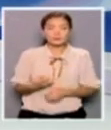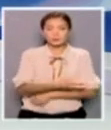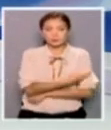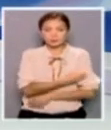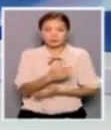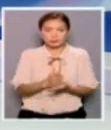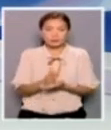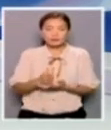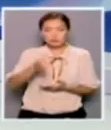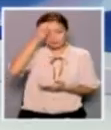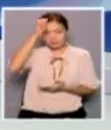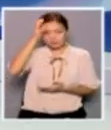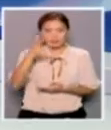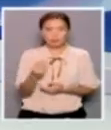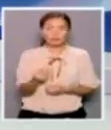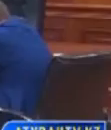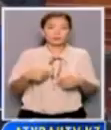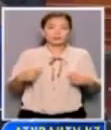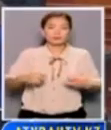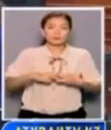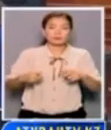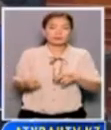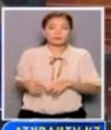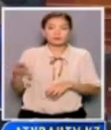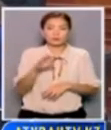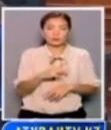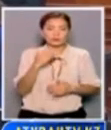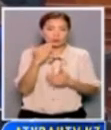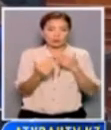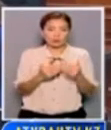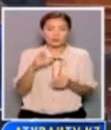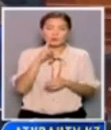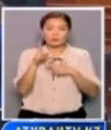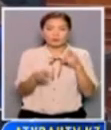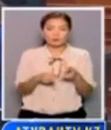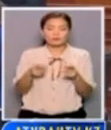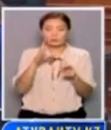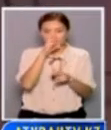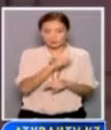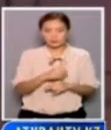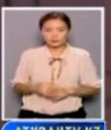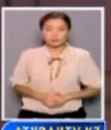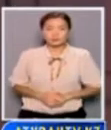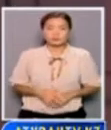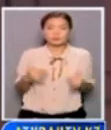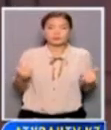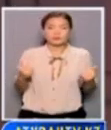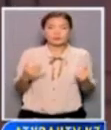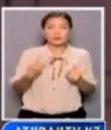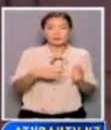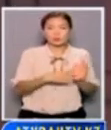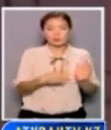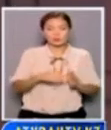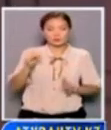медициналық қызметтер, білім беру және басқа да проблемалар жөнінде сұрақтарын қойып арыз шағымдарын айталады. Бүгінде мұнда